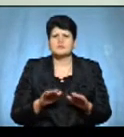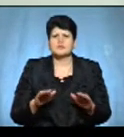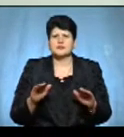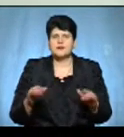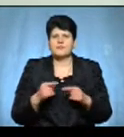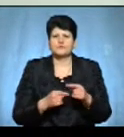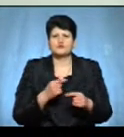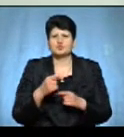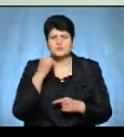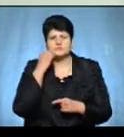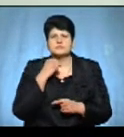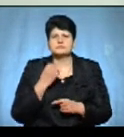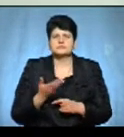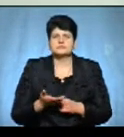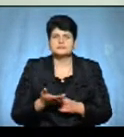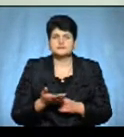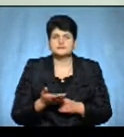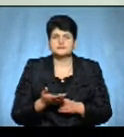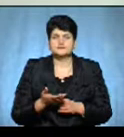своїм дітям, внукам на старості,